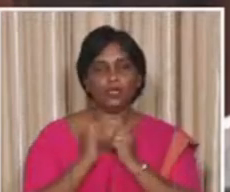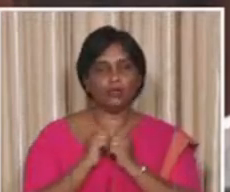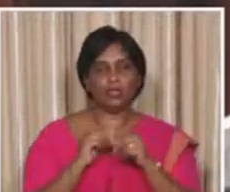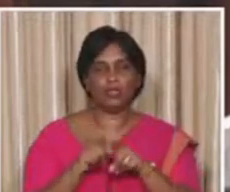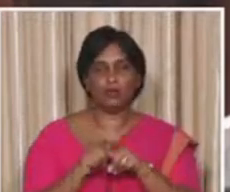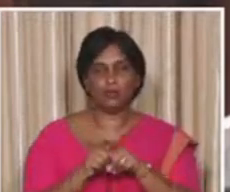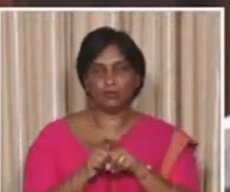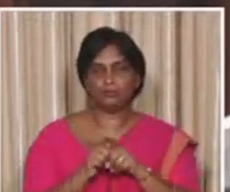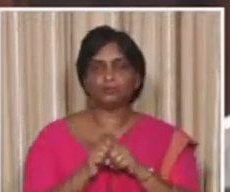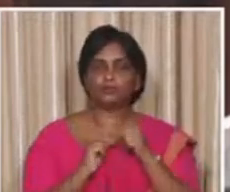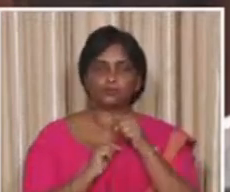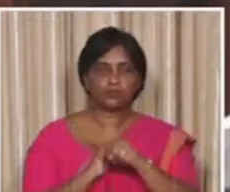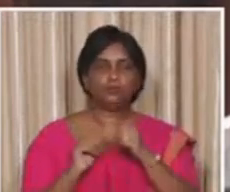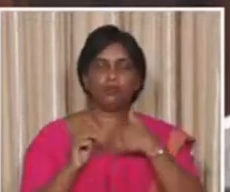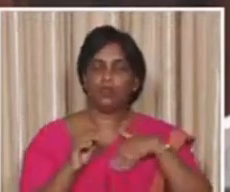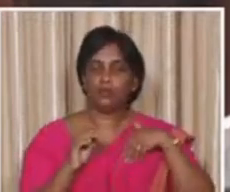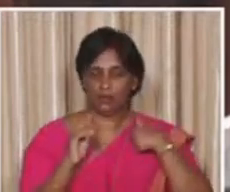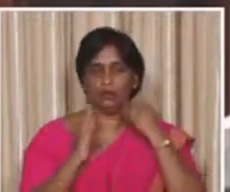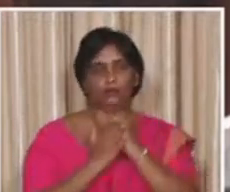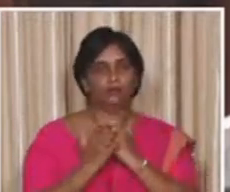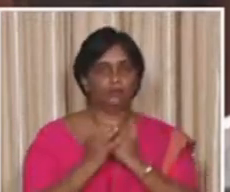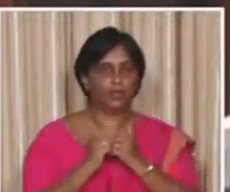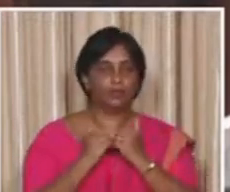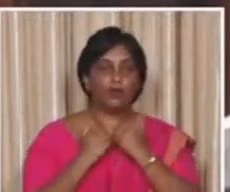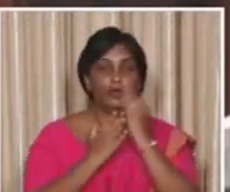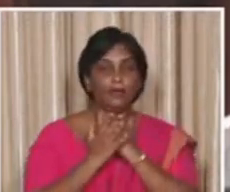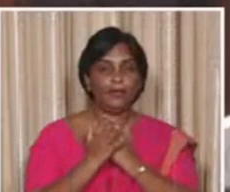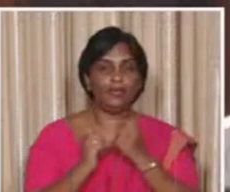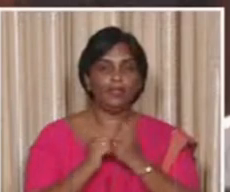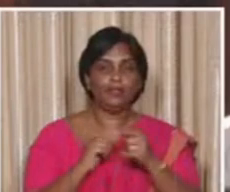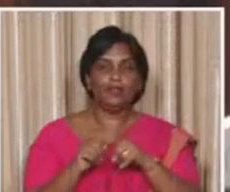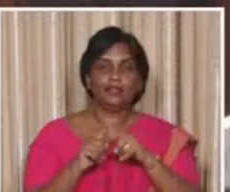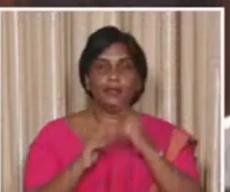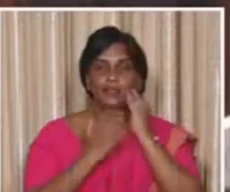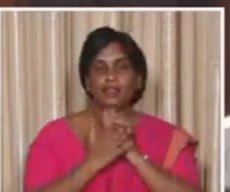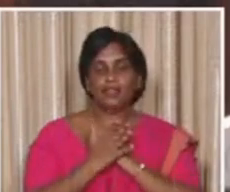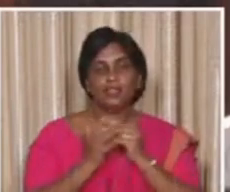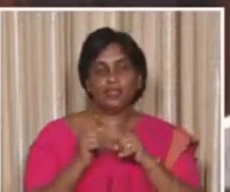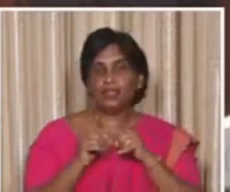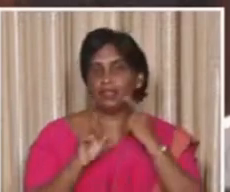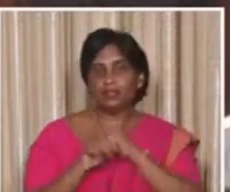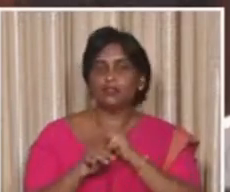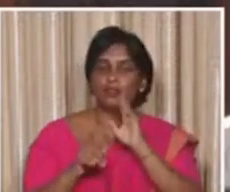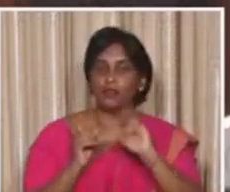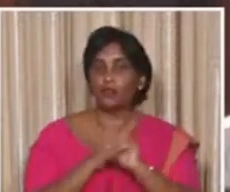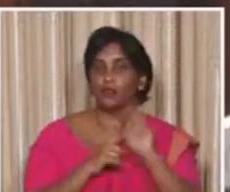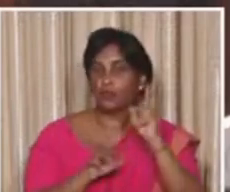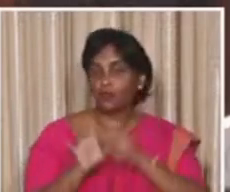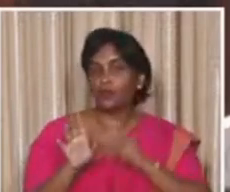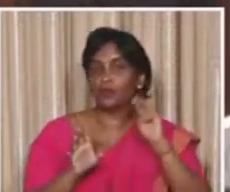ஒரு பிரதானமாக வடக்கு கிழக்கை மையப்படுத்தி ஒரு 30 வருட யுத்தத்துக்கு முகம் கொடுத்த ஒரு 2 மாகாணங்கள் என்று அந்த